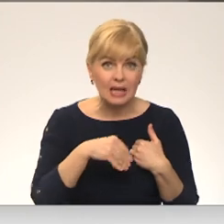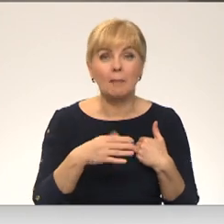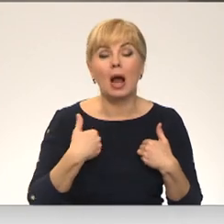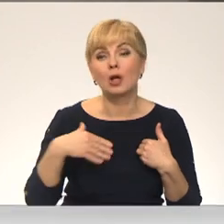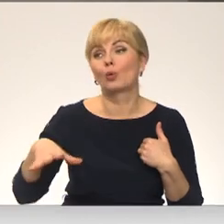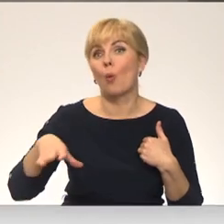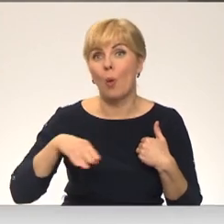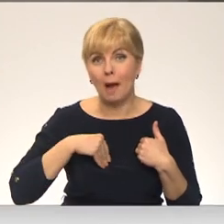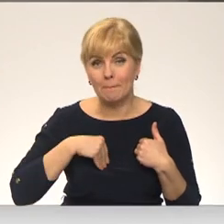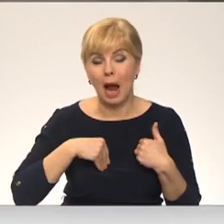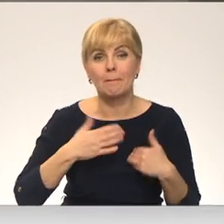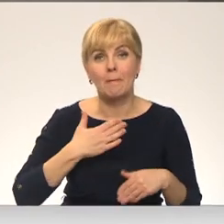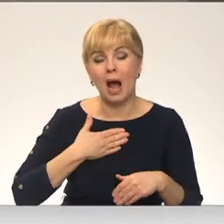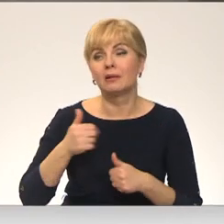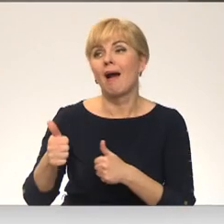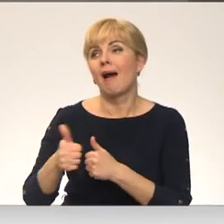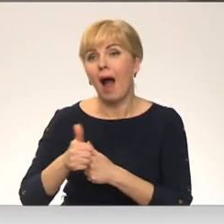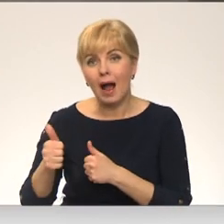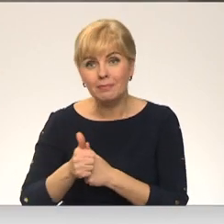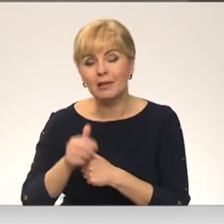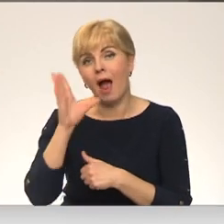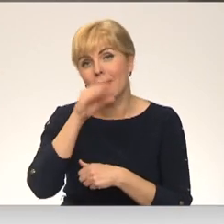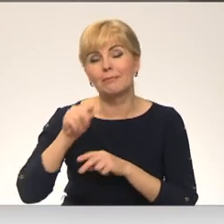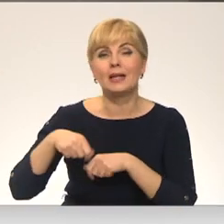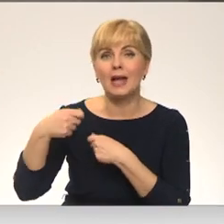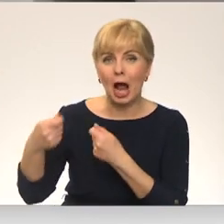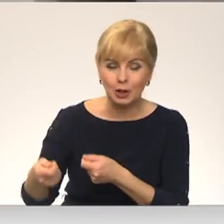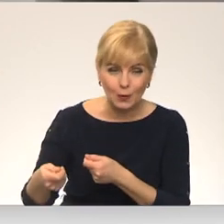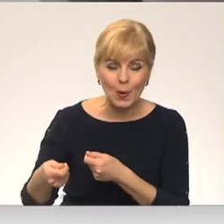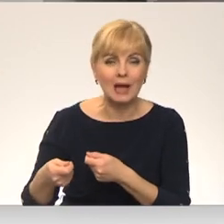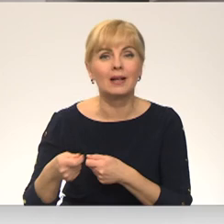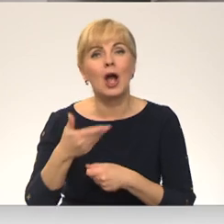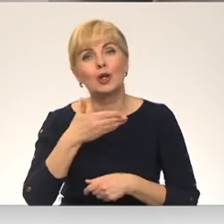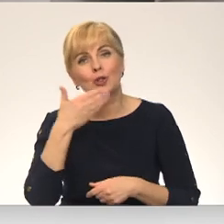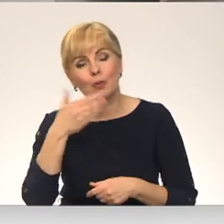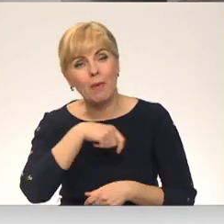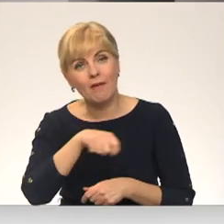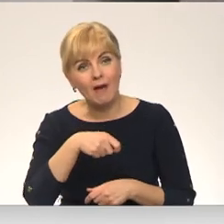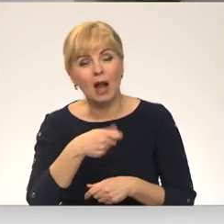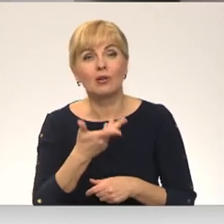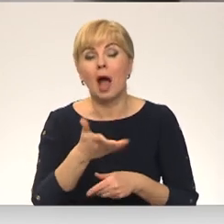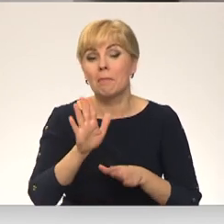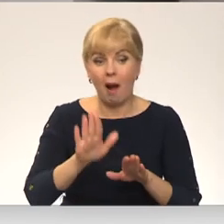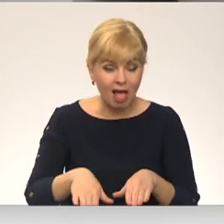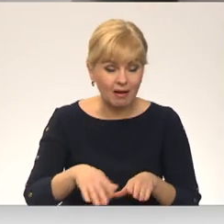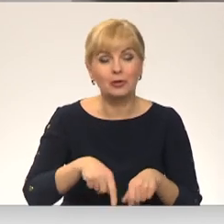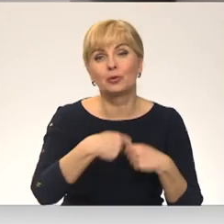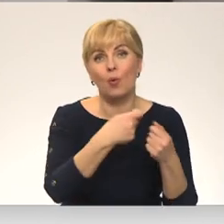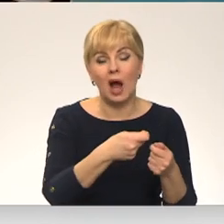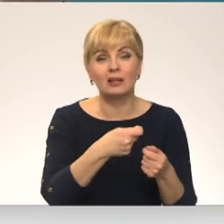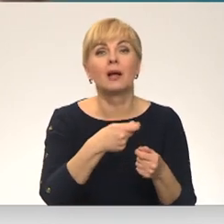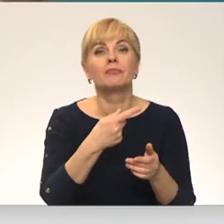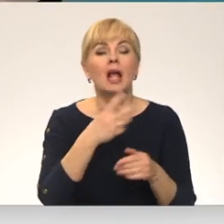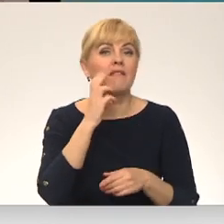mani, kaimiņiem, iedot, ja paliek pāri, zupas virtuvē iedot, ja paliek pāri. Uzrunātie